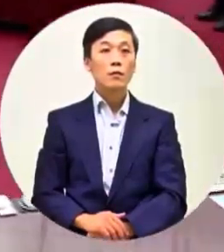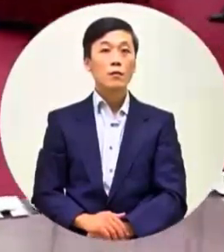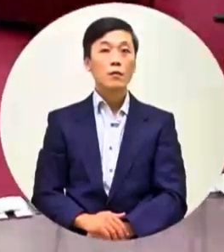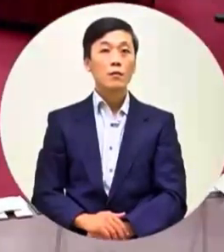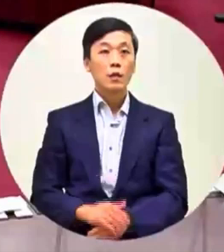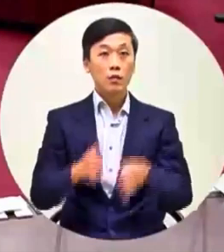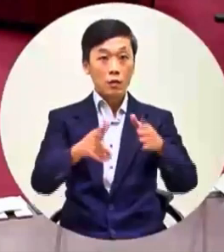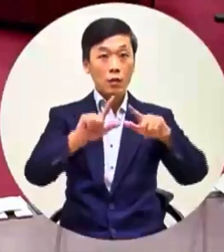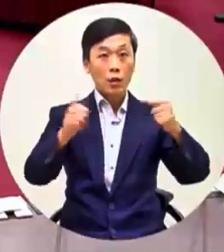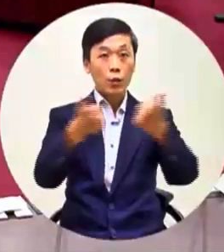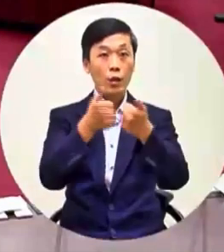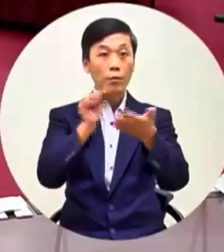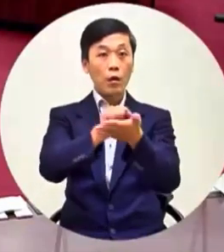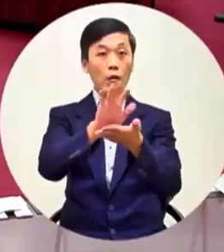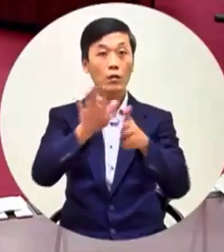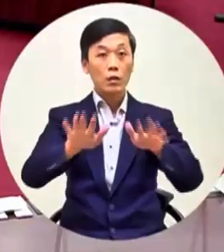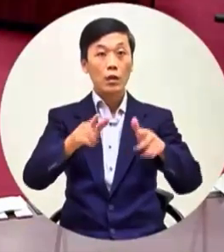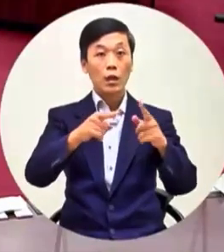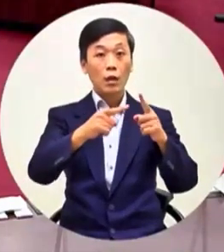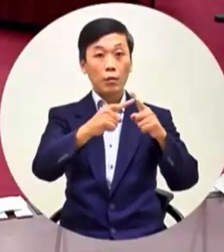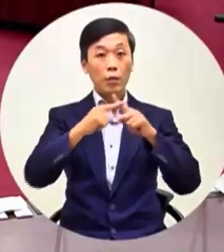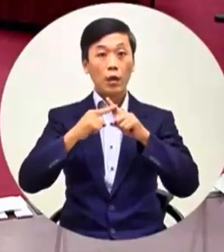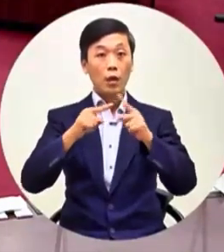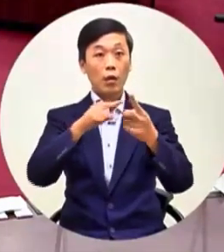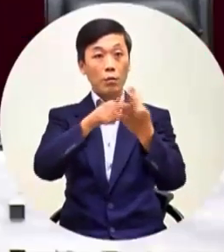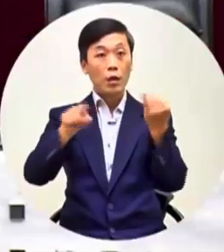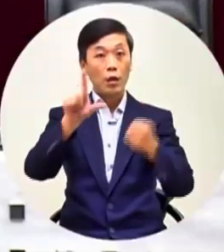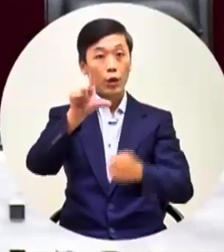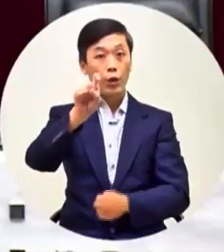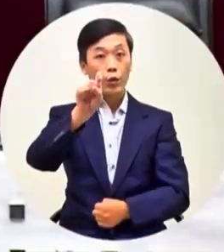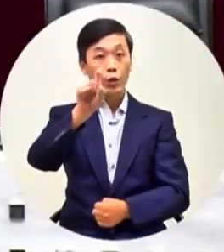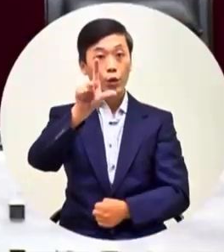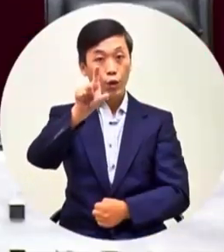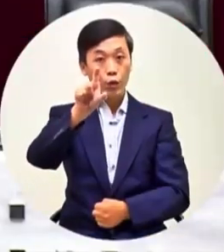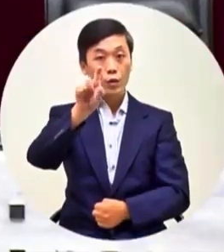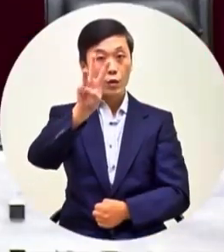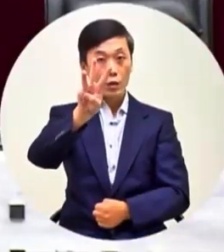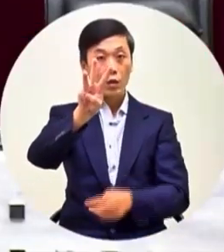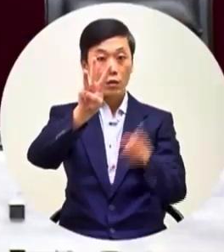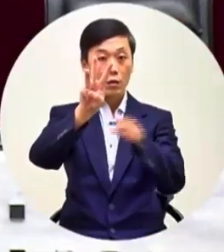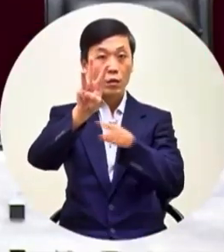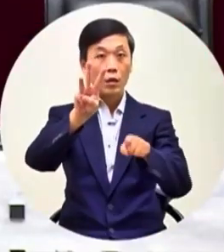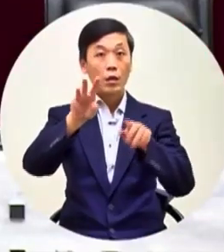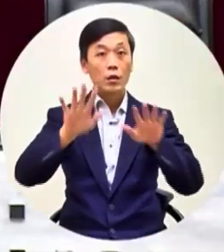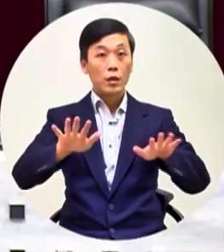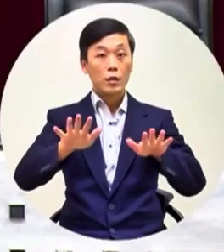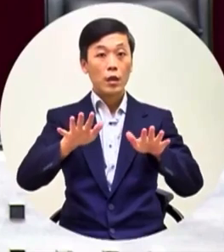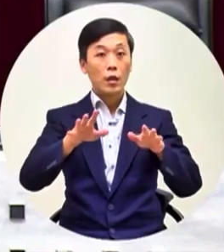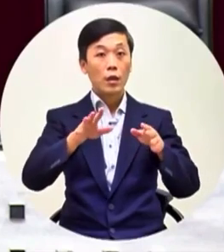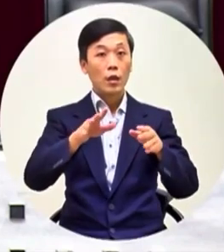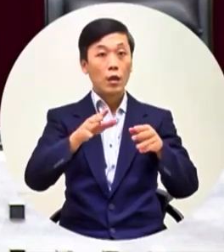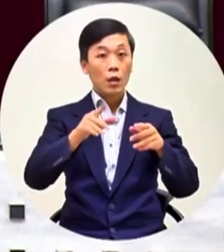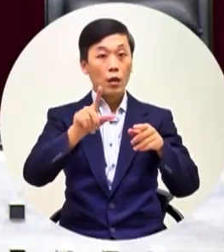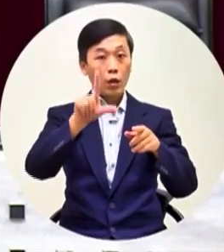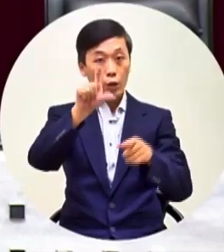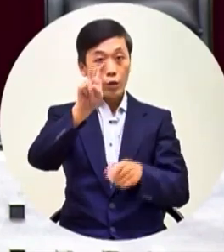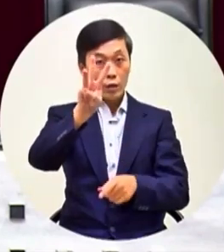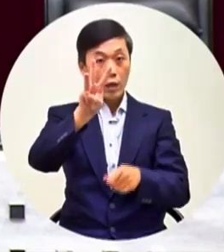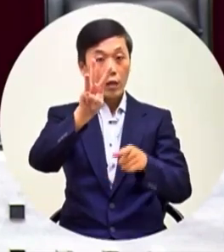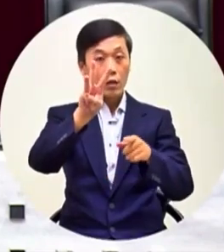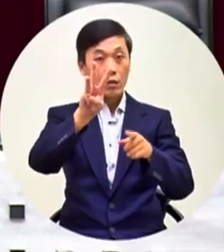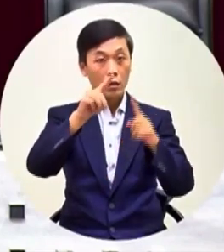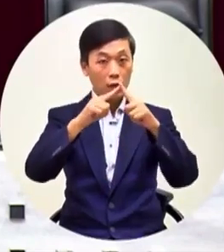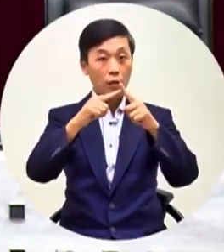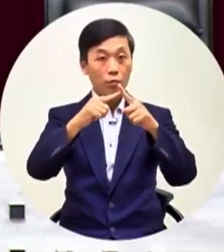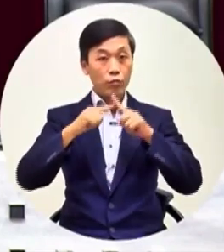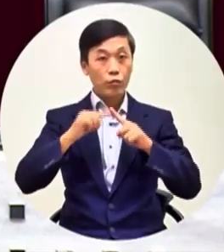向大会报告，目前在场人数有63位。 那现在在场人数共有63位，赞成